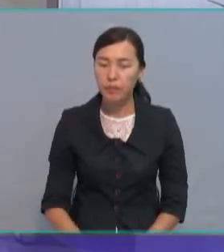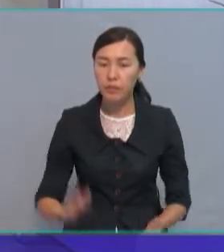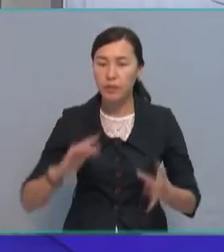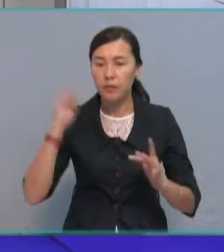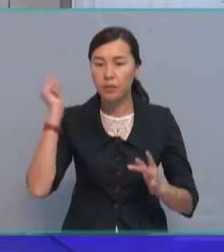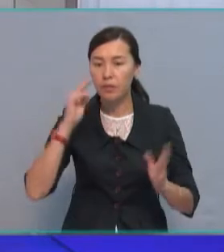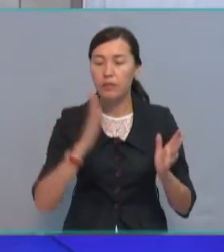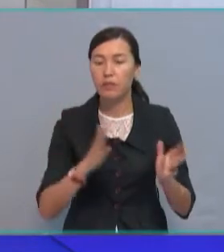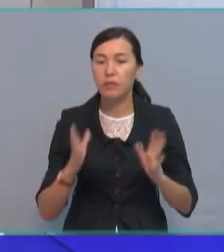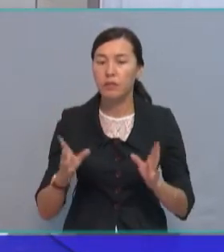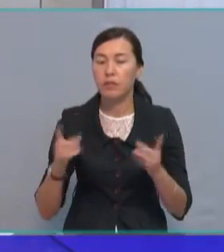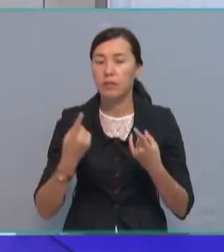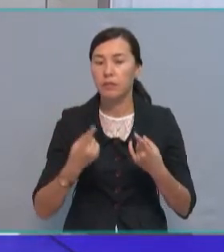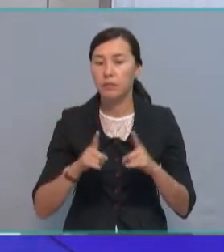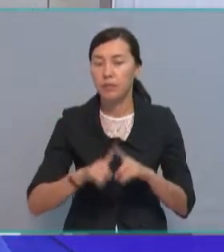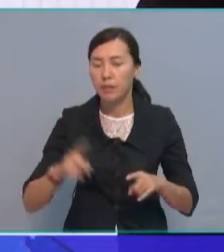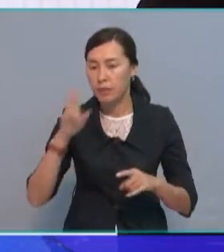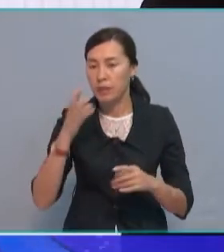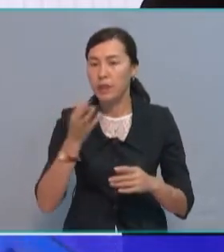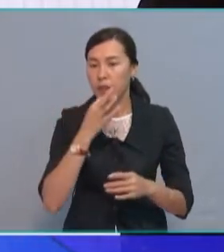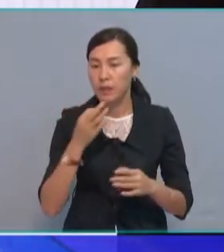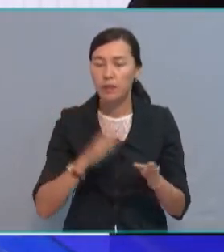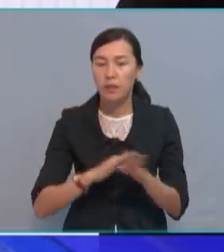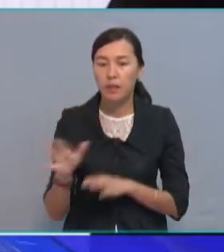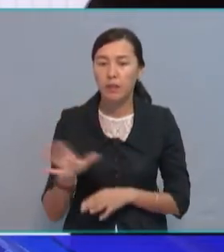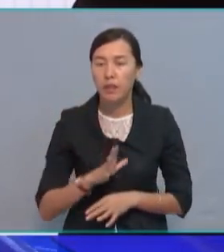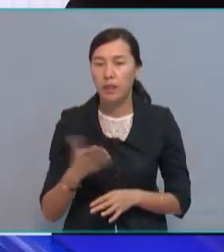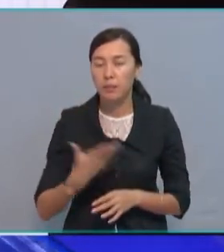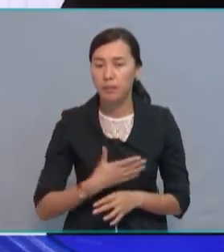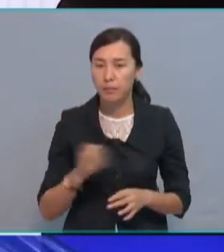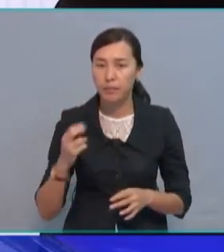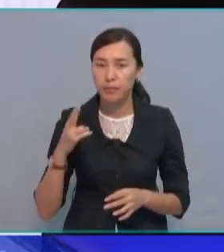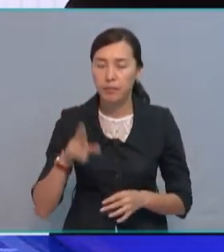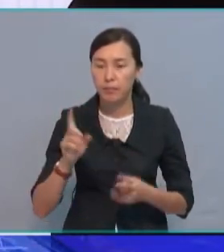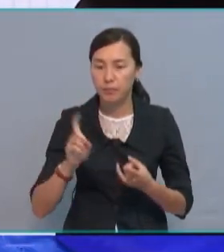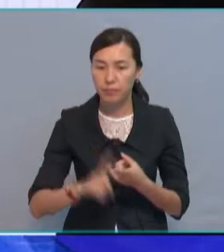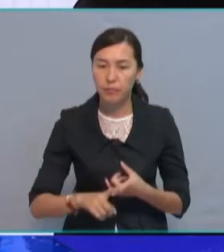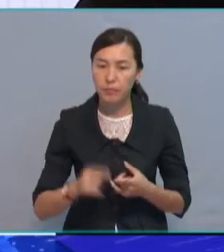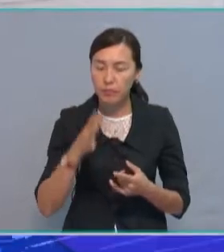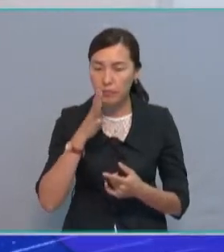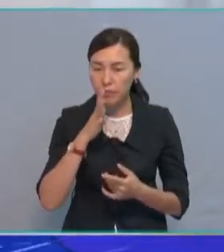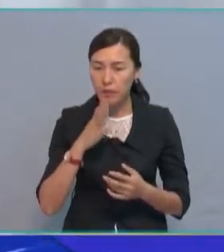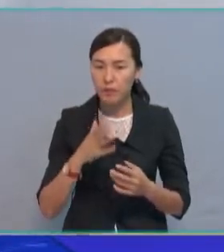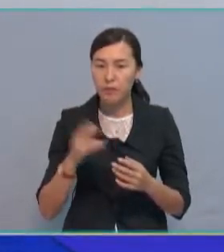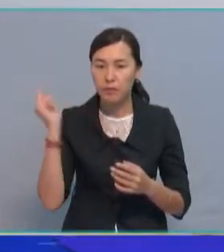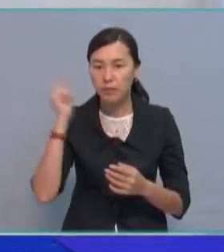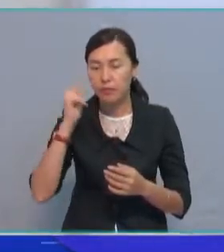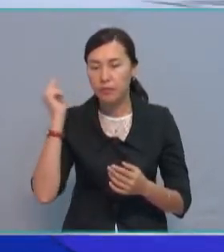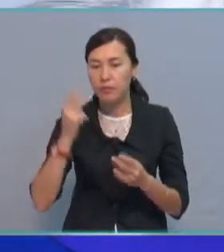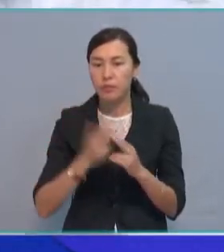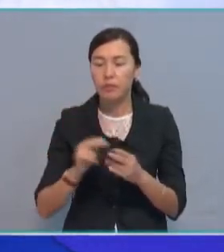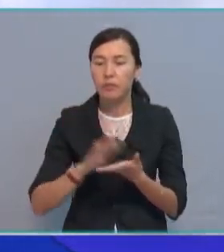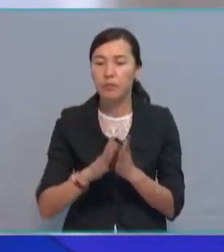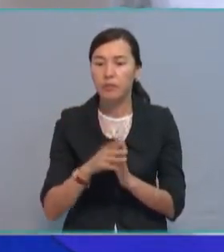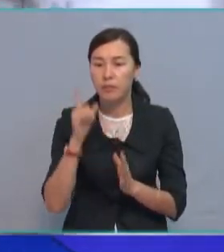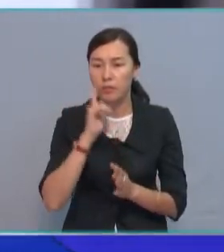Қашықтан оқыту жүйесі өзге мемлекеттерде ертеректе жүзеге асқан, ал біздер төтенше жағдай туындаған кезде ғана білім берудің бұл